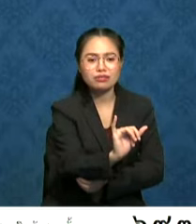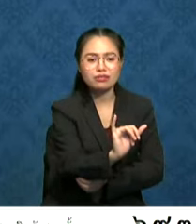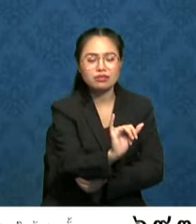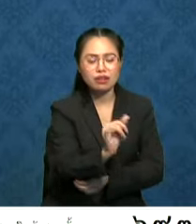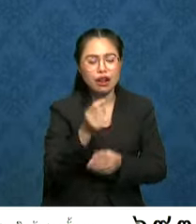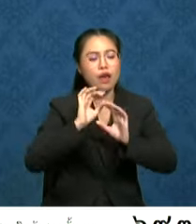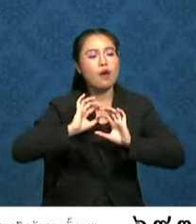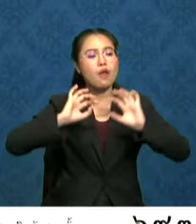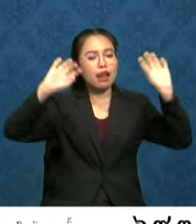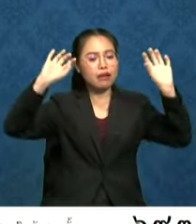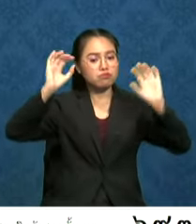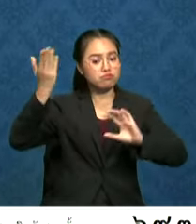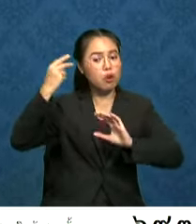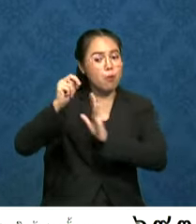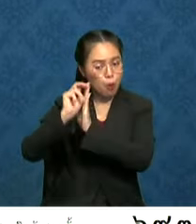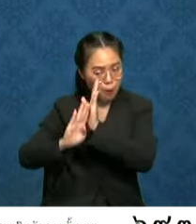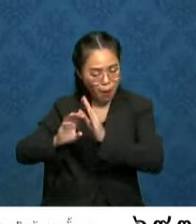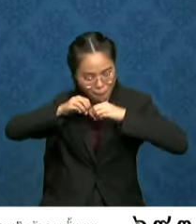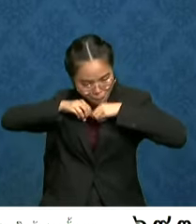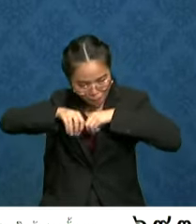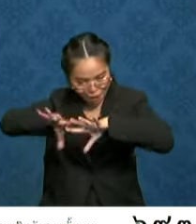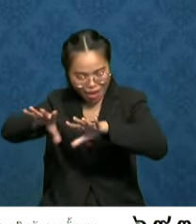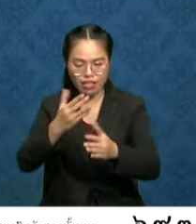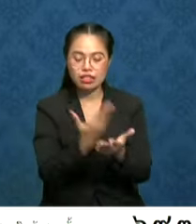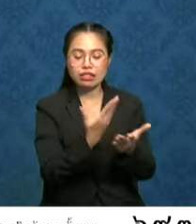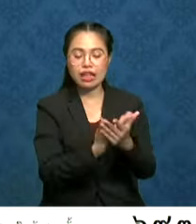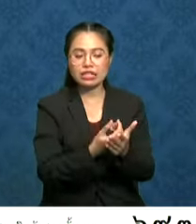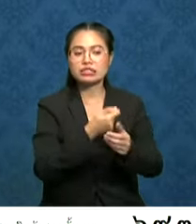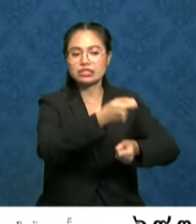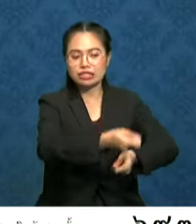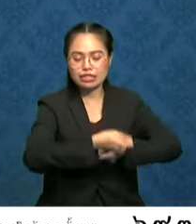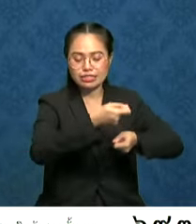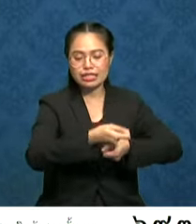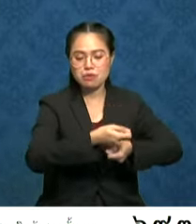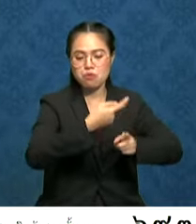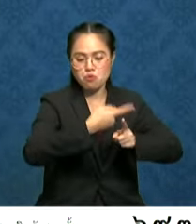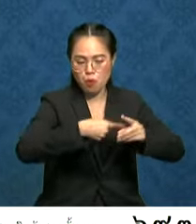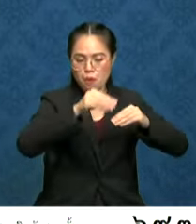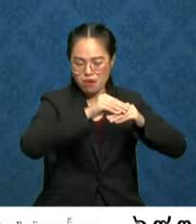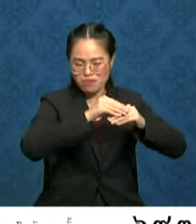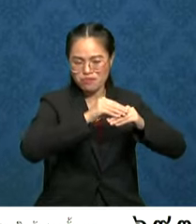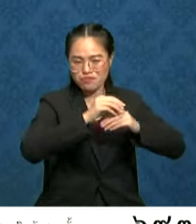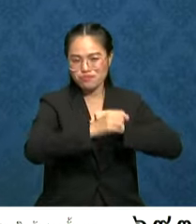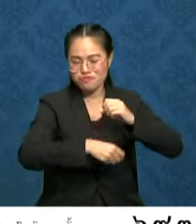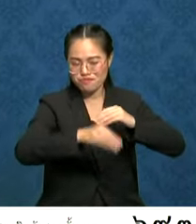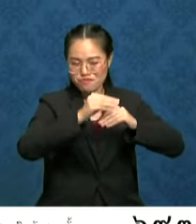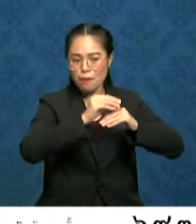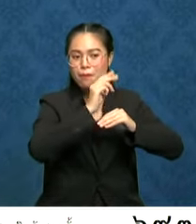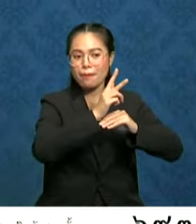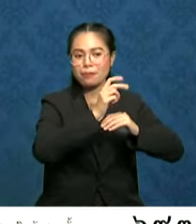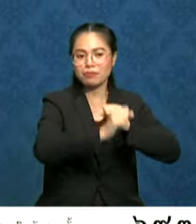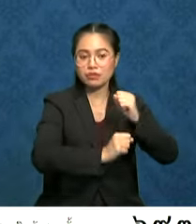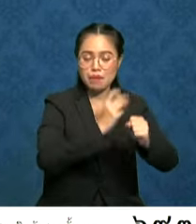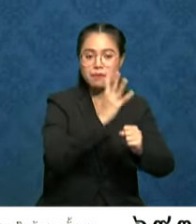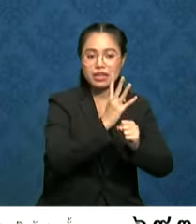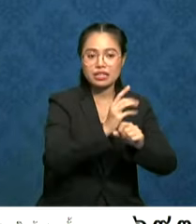รัฐบาลยังเคยประกาศว่าจะทำให้รายได้ของเกษตรกรเพิ่มขึ้น 3เท่าภายใน 4ปีแต่ผลลัพธ์ที่ได้นั้นครับท่านประธาน